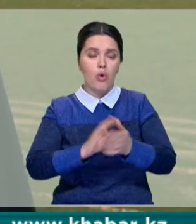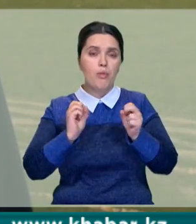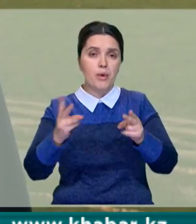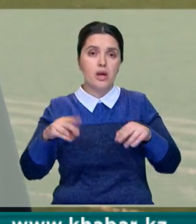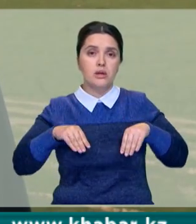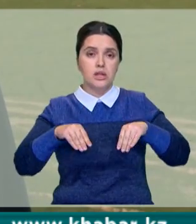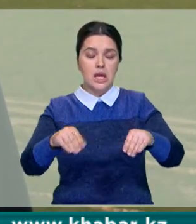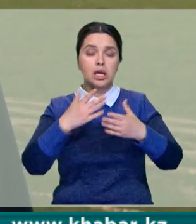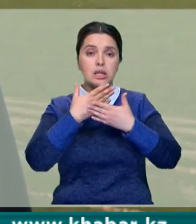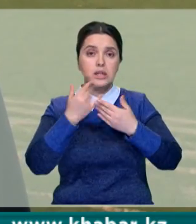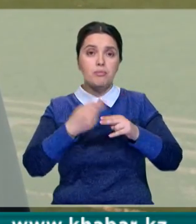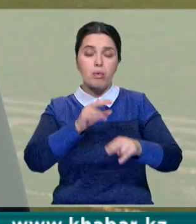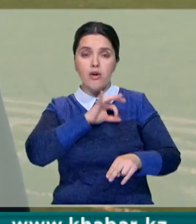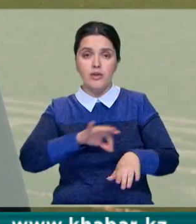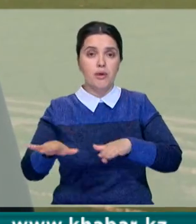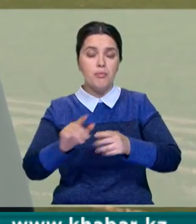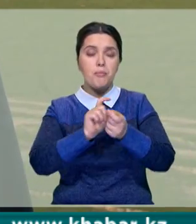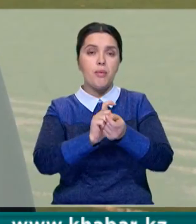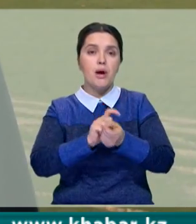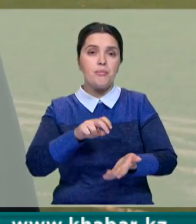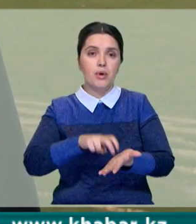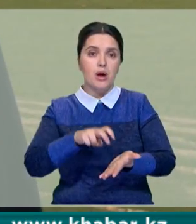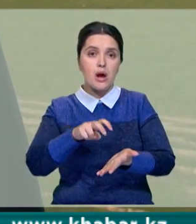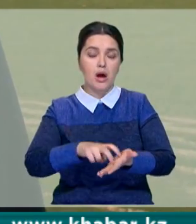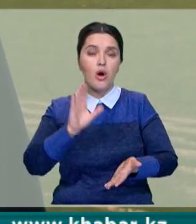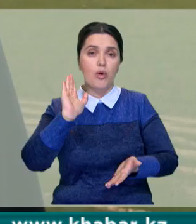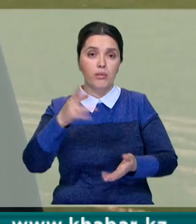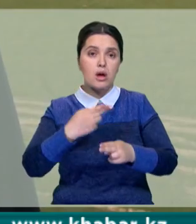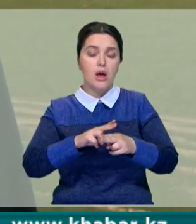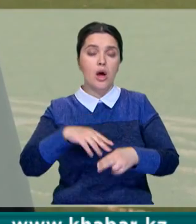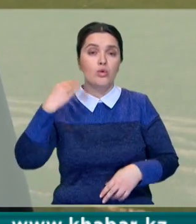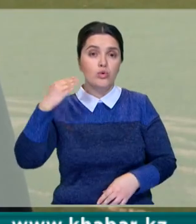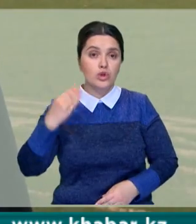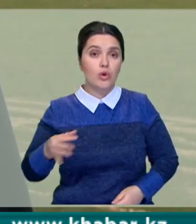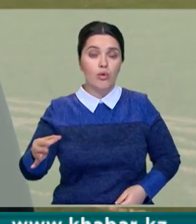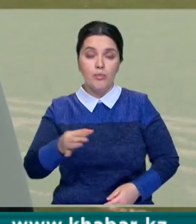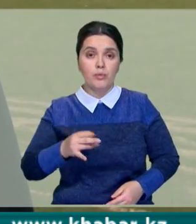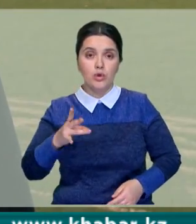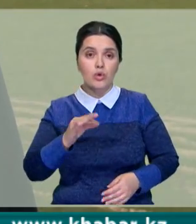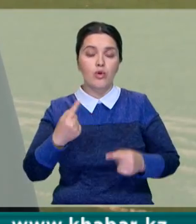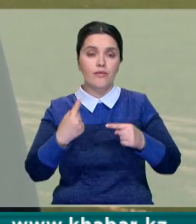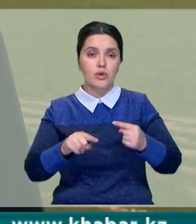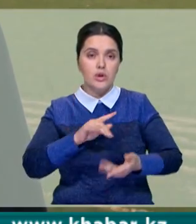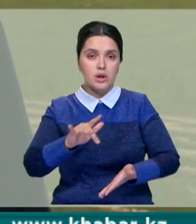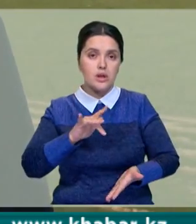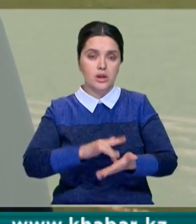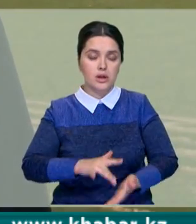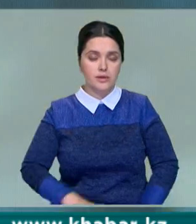нет. Эффективные меры по борьбе с саранчой будут проведены не только в Туркестанской области, но и в других